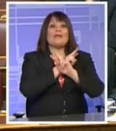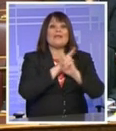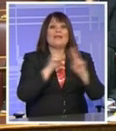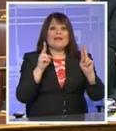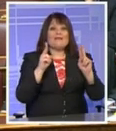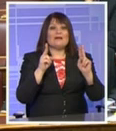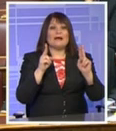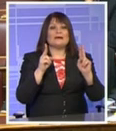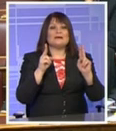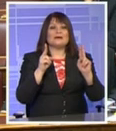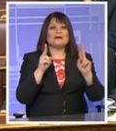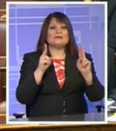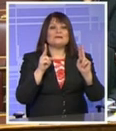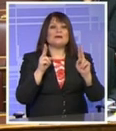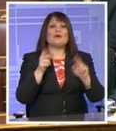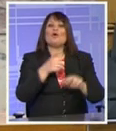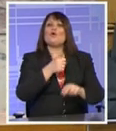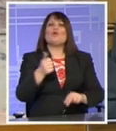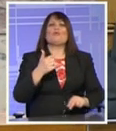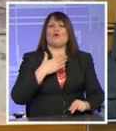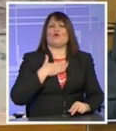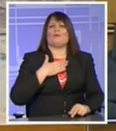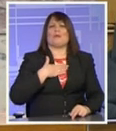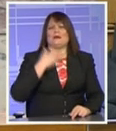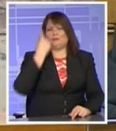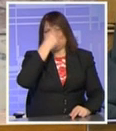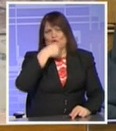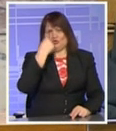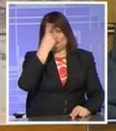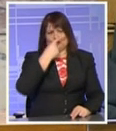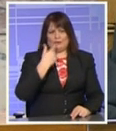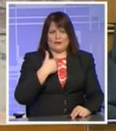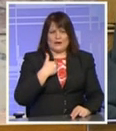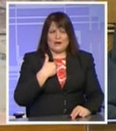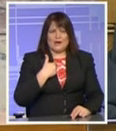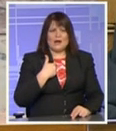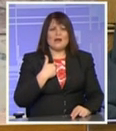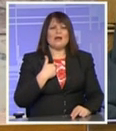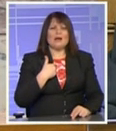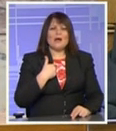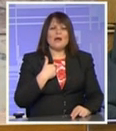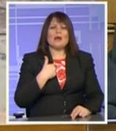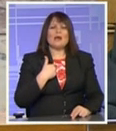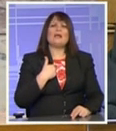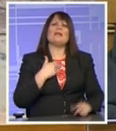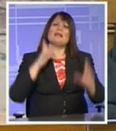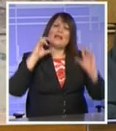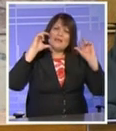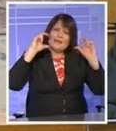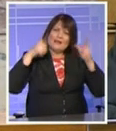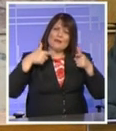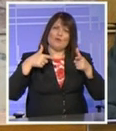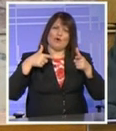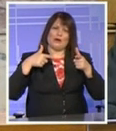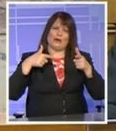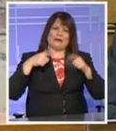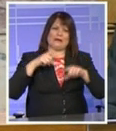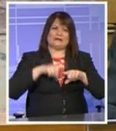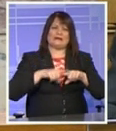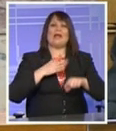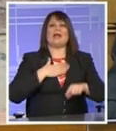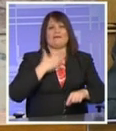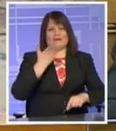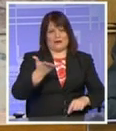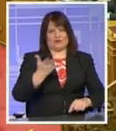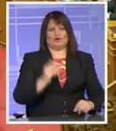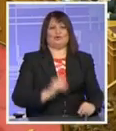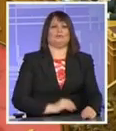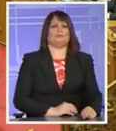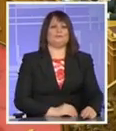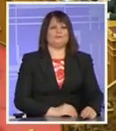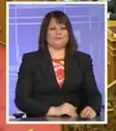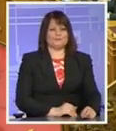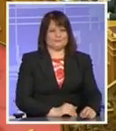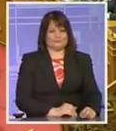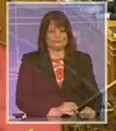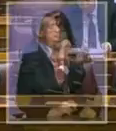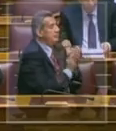που αφορά όχι μόνο εμάς προσωπικά, αλλά την ίδια την κοινοβουλευτική δημοκρατία σε αυτή τη χώρα. Σας ευχαριστώ.